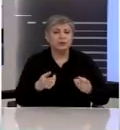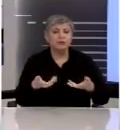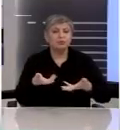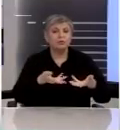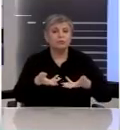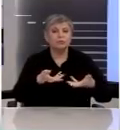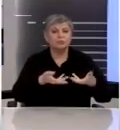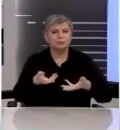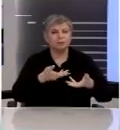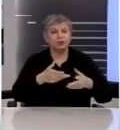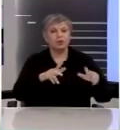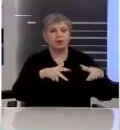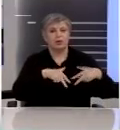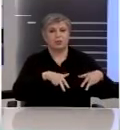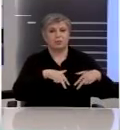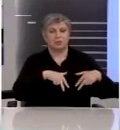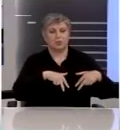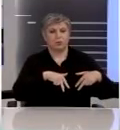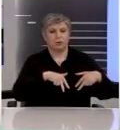προκειμένου να καταλήξουν σε διακρατική συμφωνία.